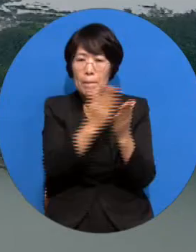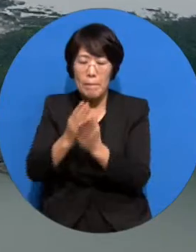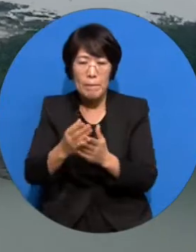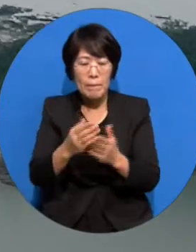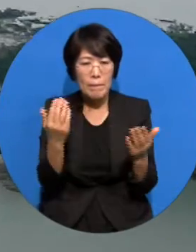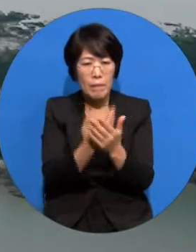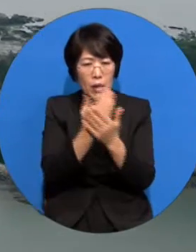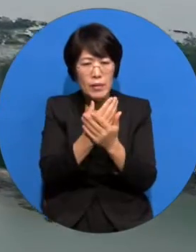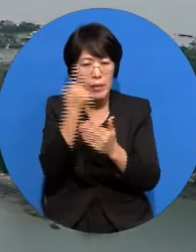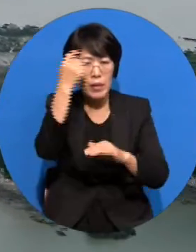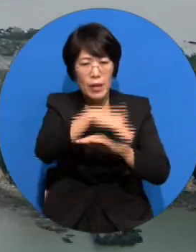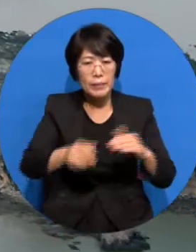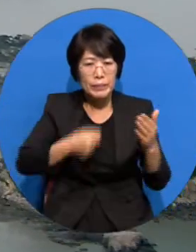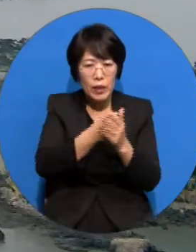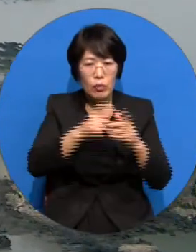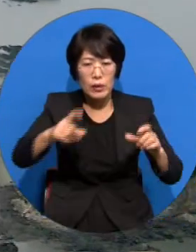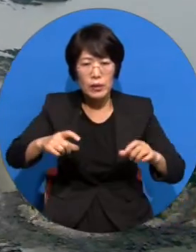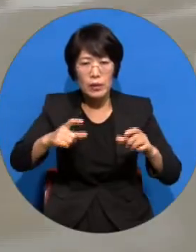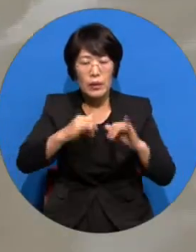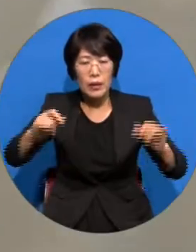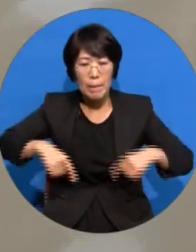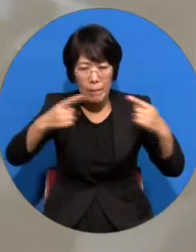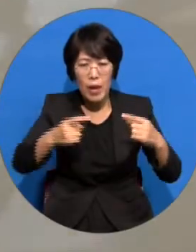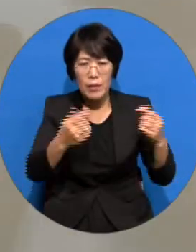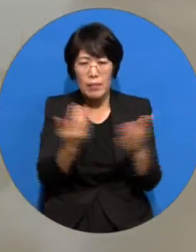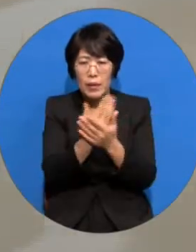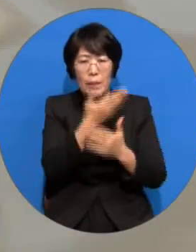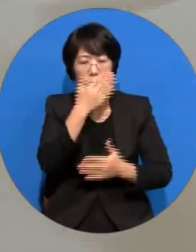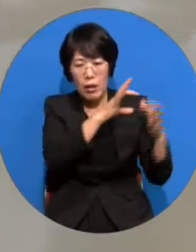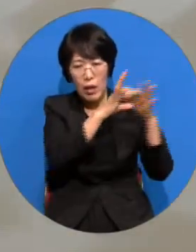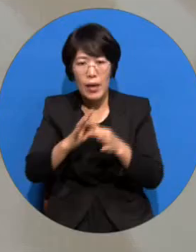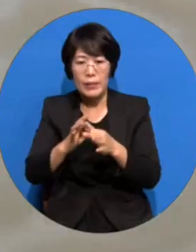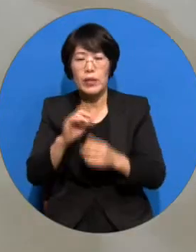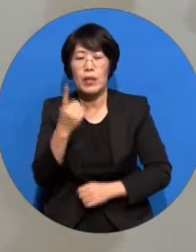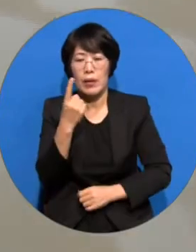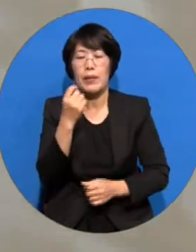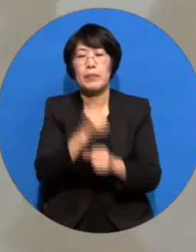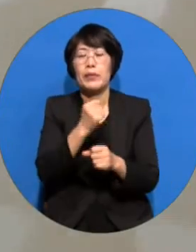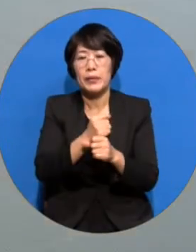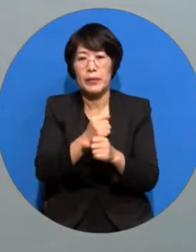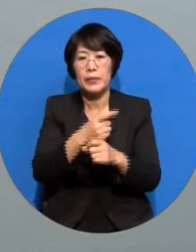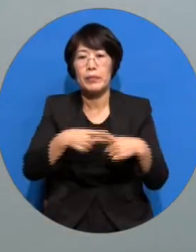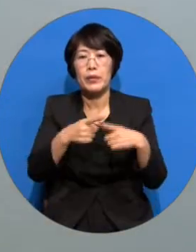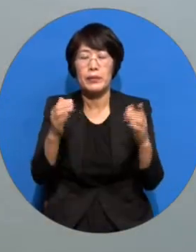개발 방향을 정하고 주민이 참여하는 지속 가능한 발전 방향을 모색하는 단초가 마련됐다고 평가했습니다.